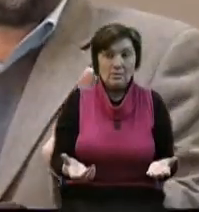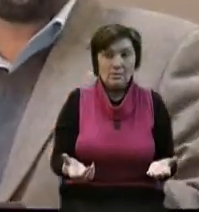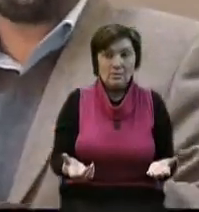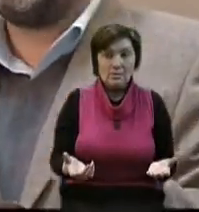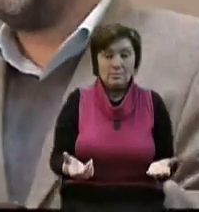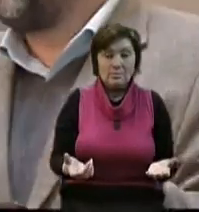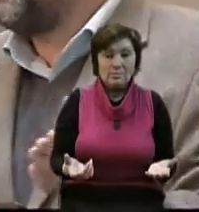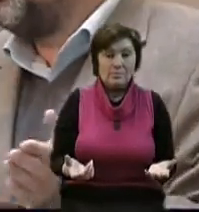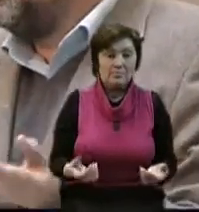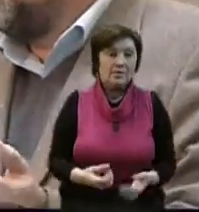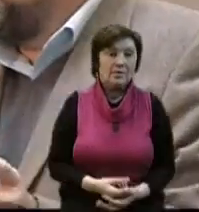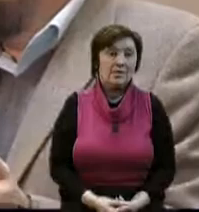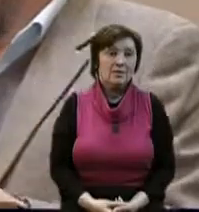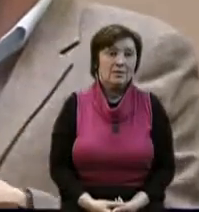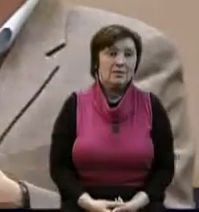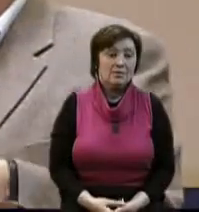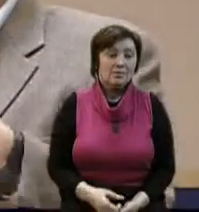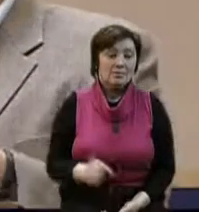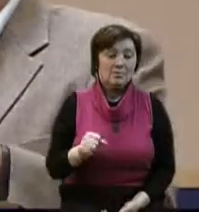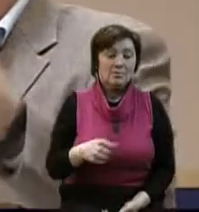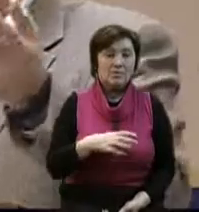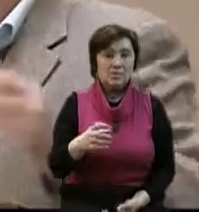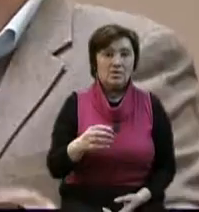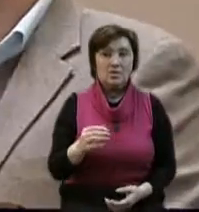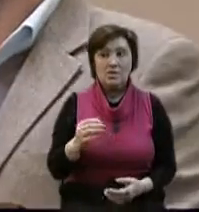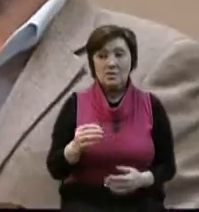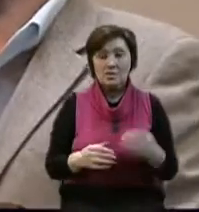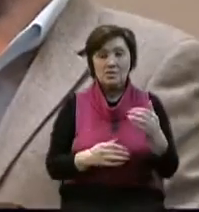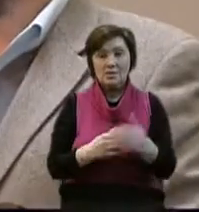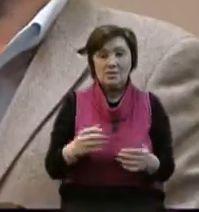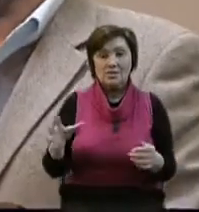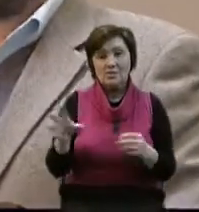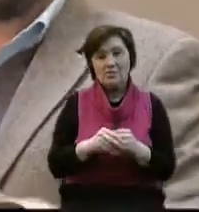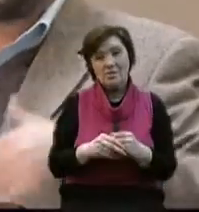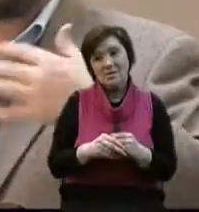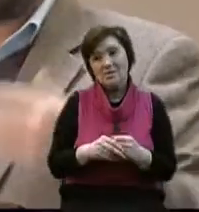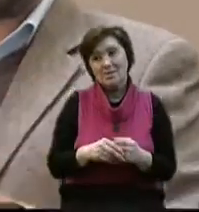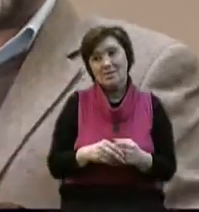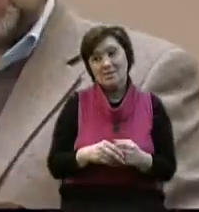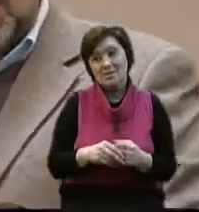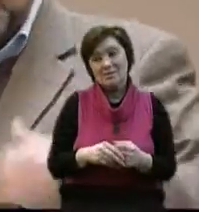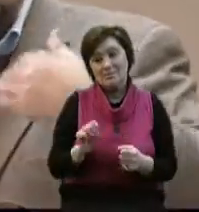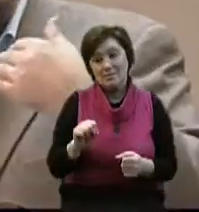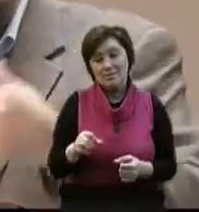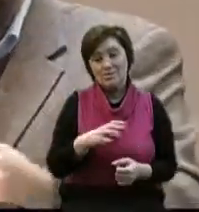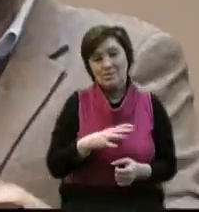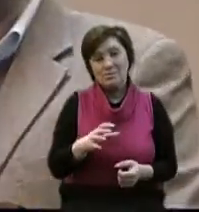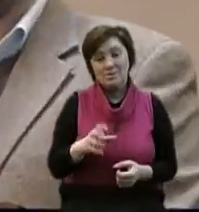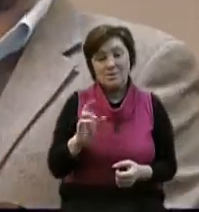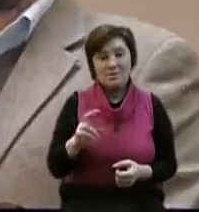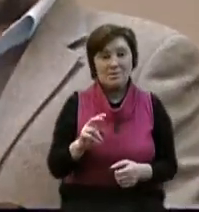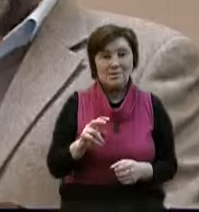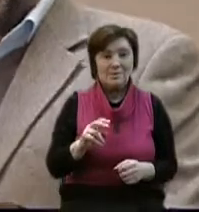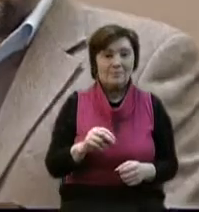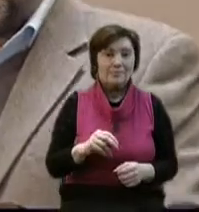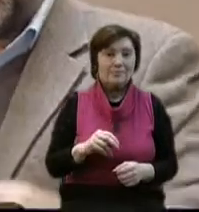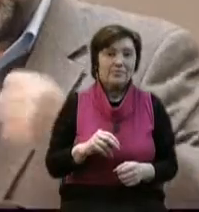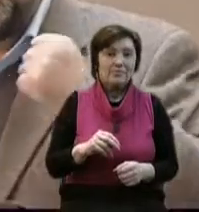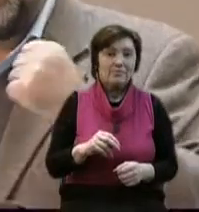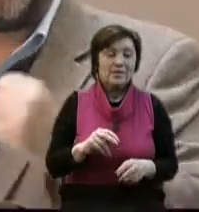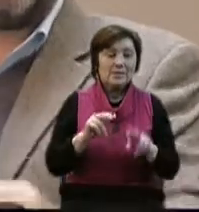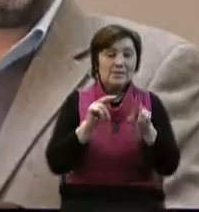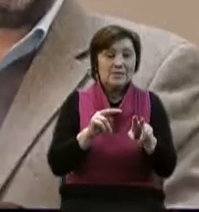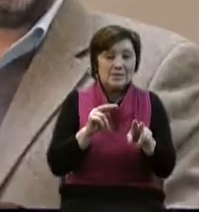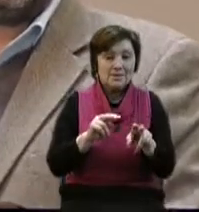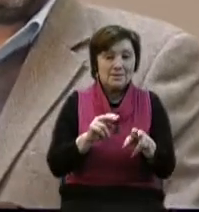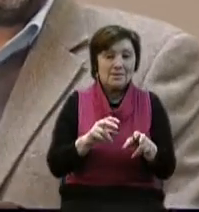логичным ответом это было то, что, наверное, они шли, как-то были вместе с ними. В какой-то степени, как блюстители закона, как